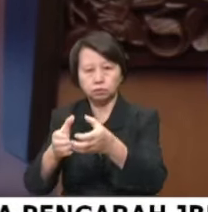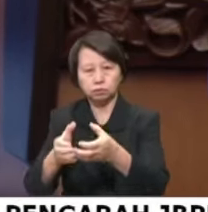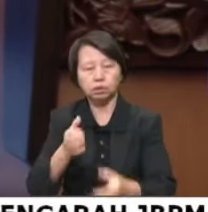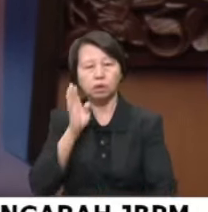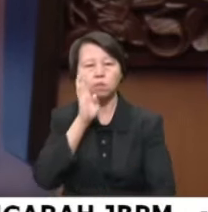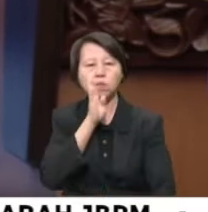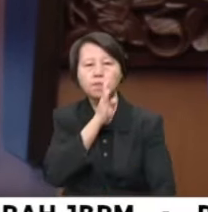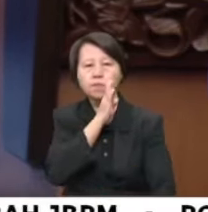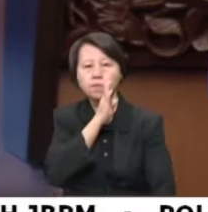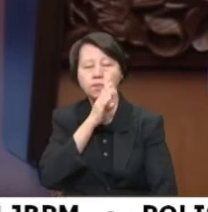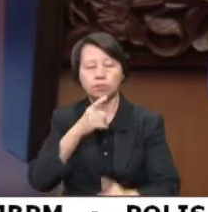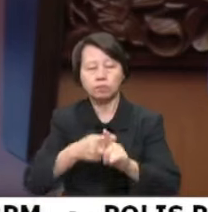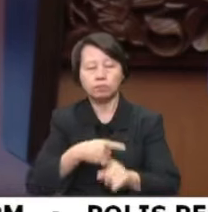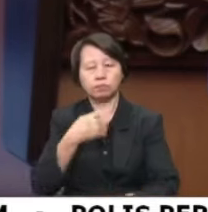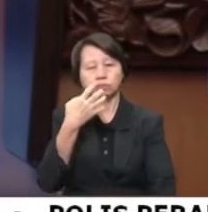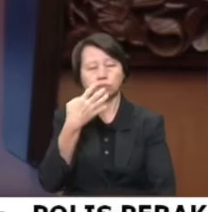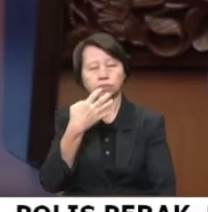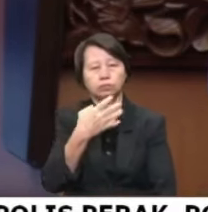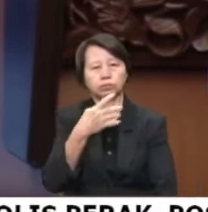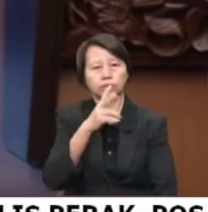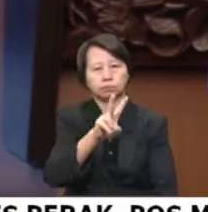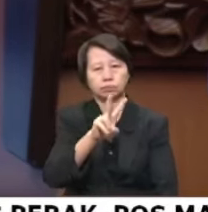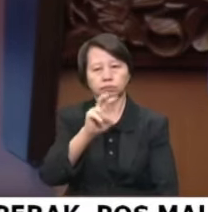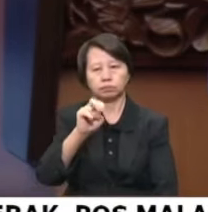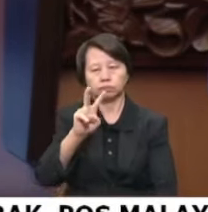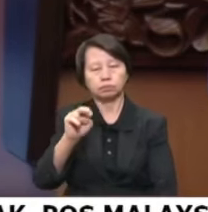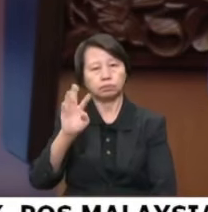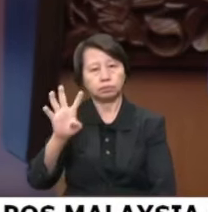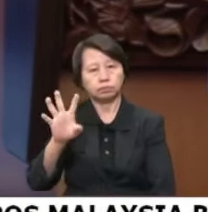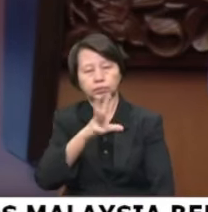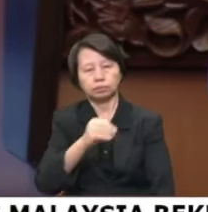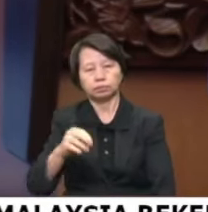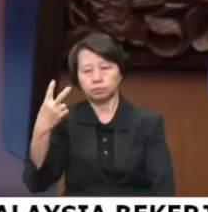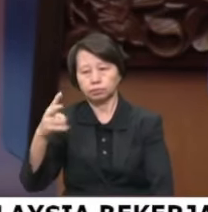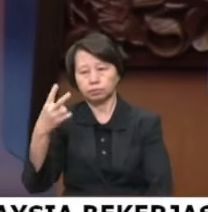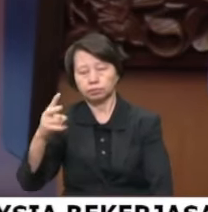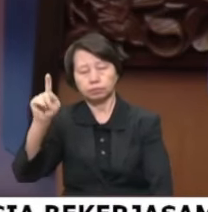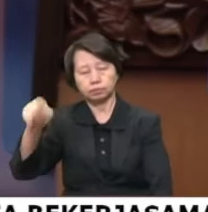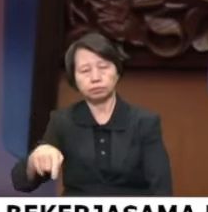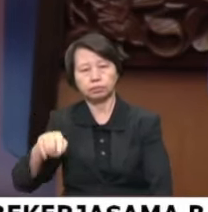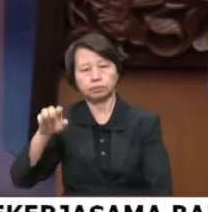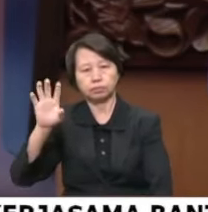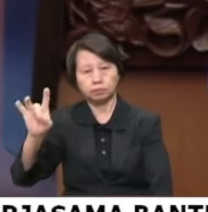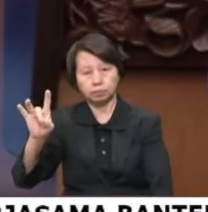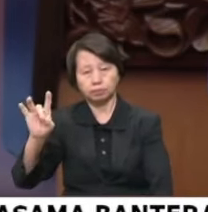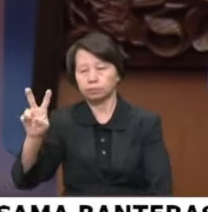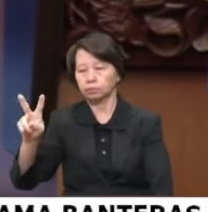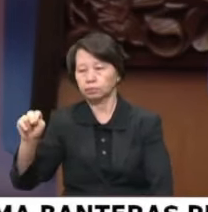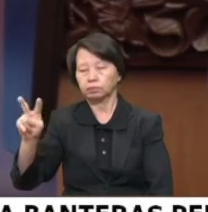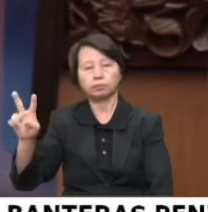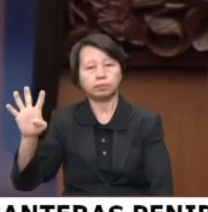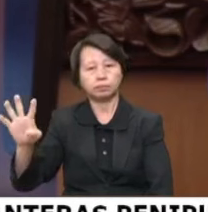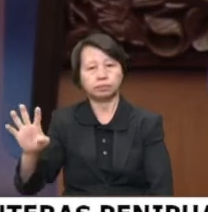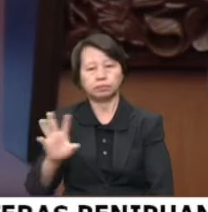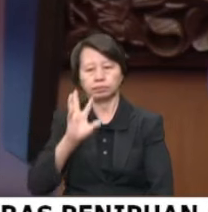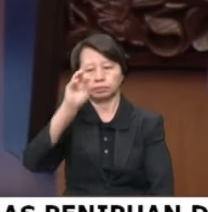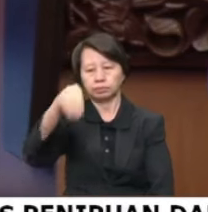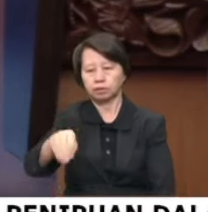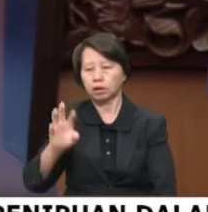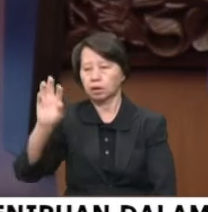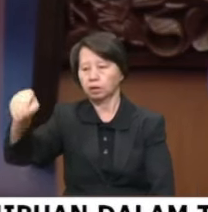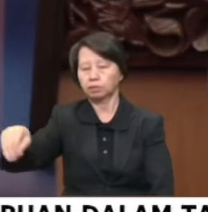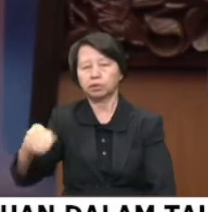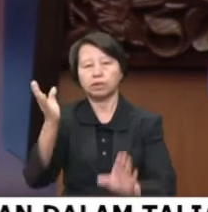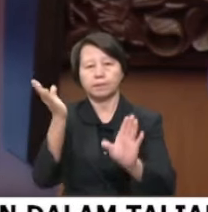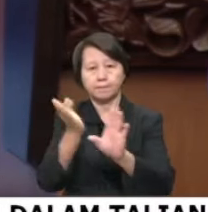pada 19 Februari 2024 dan 12 Ogos 2024 melalui pengkreditan ke